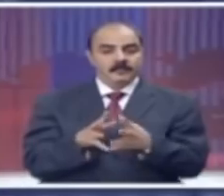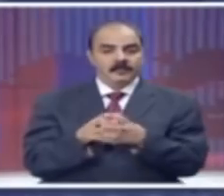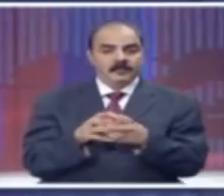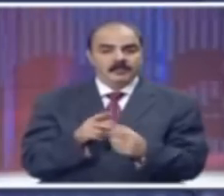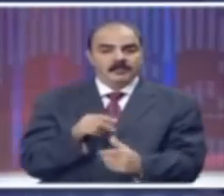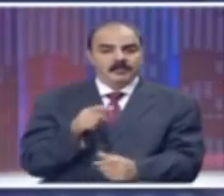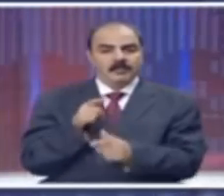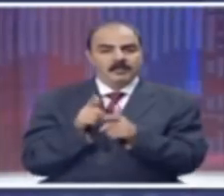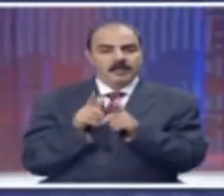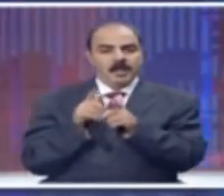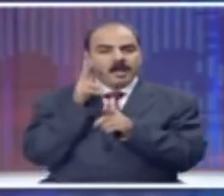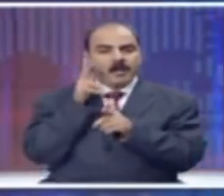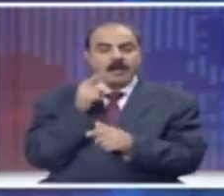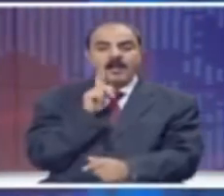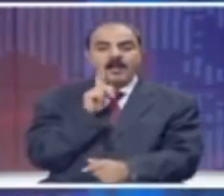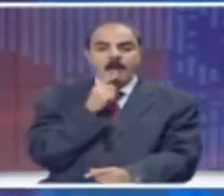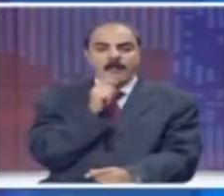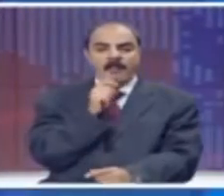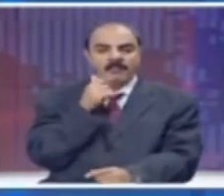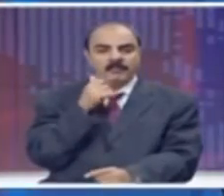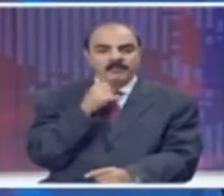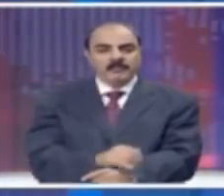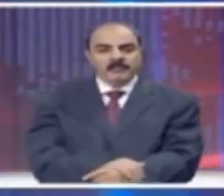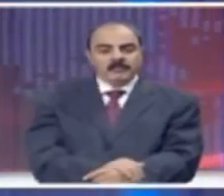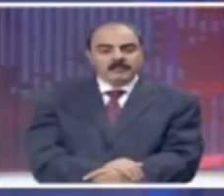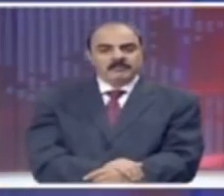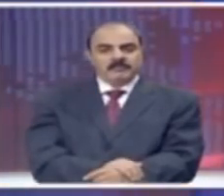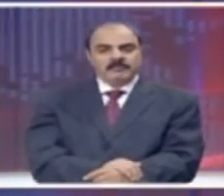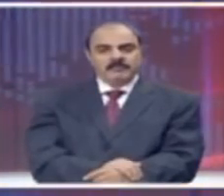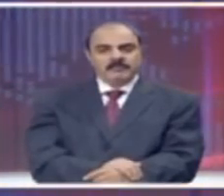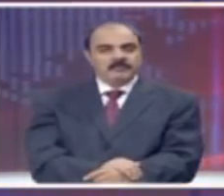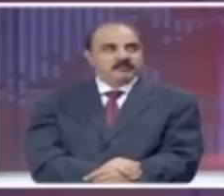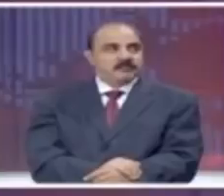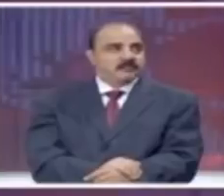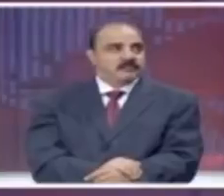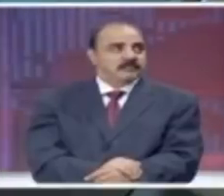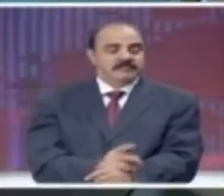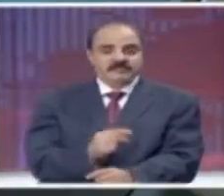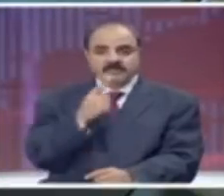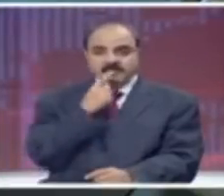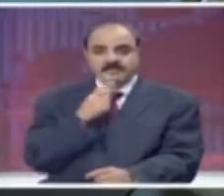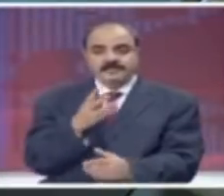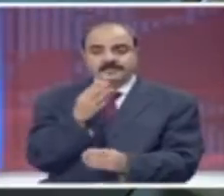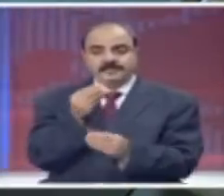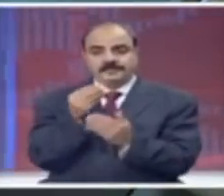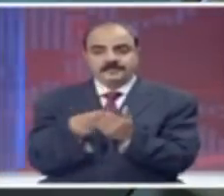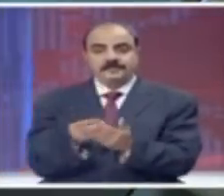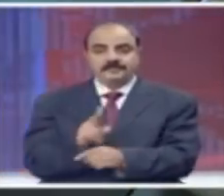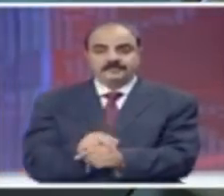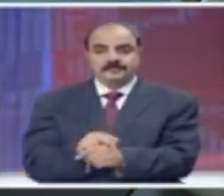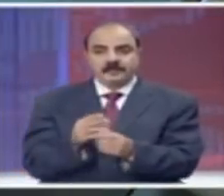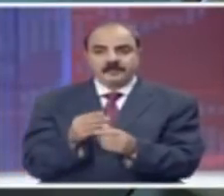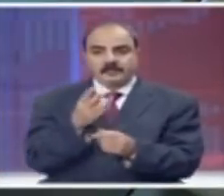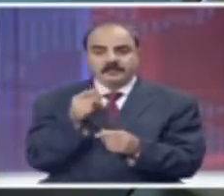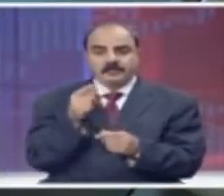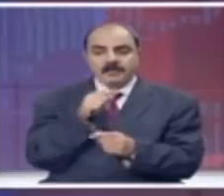للمزيد من المتابعة ينضم إلينا مباشرة من واشنطن الزميل مراسل أخبار مصر محمد عبد الله. مساء الخير يا محمد.